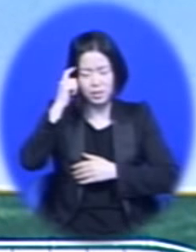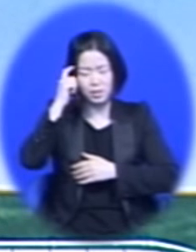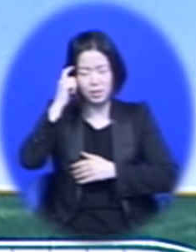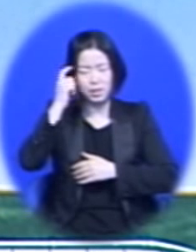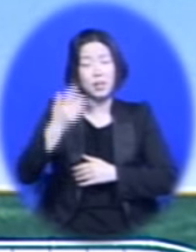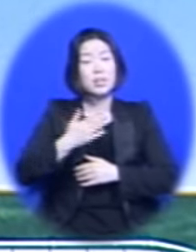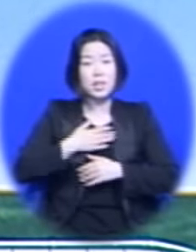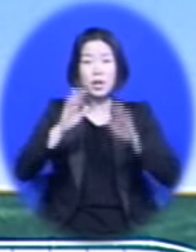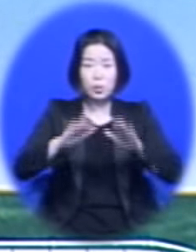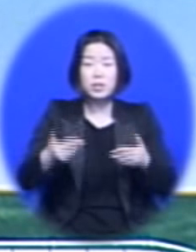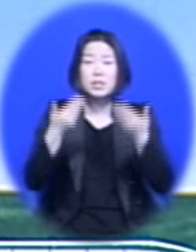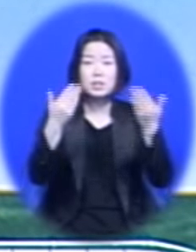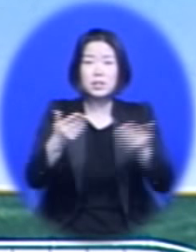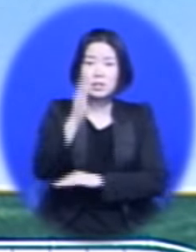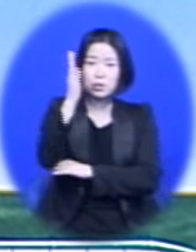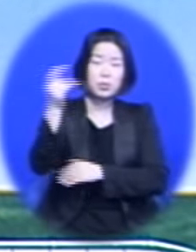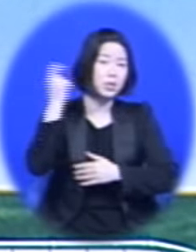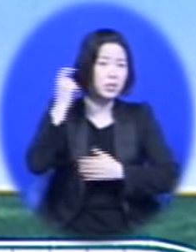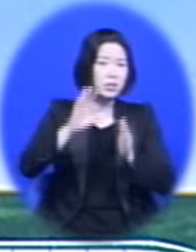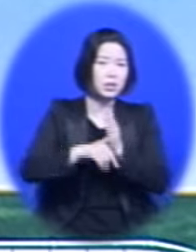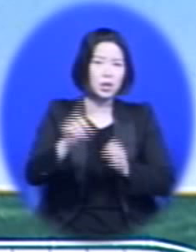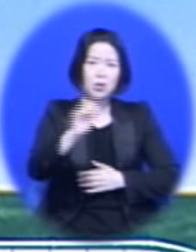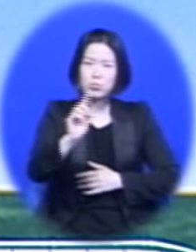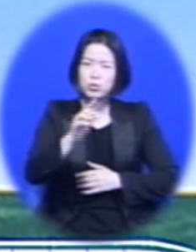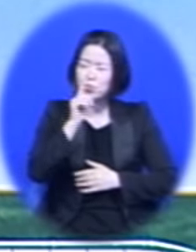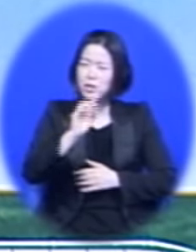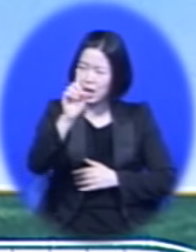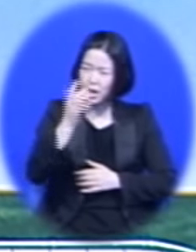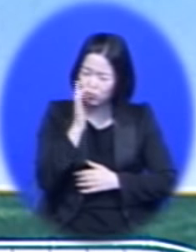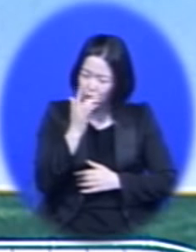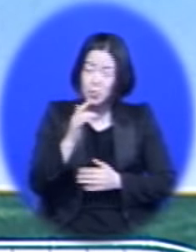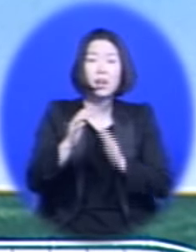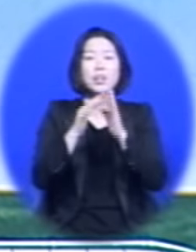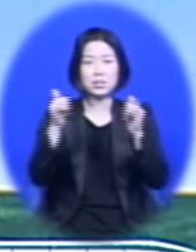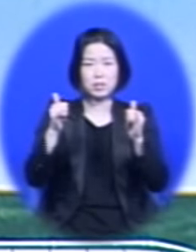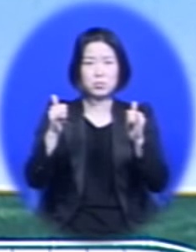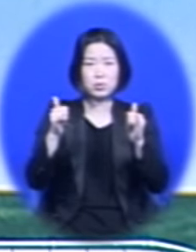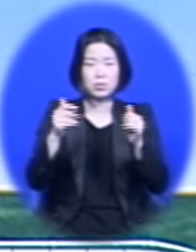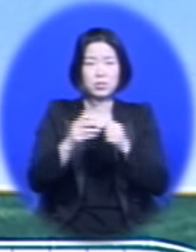제가 오늘 드리는 이 설교를 들을 때 무슨 말인지 하나도 못 알아들으시는 분들,